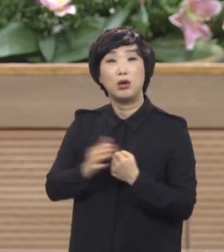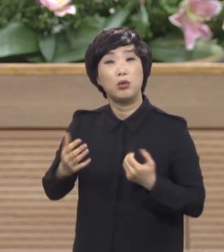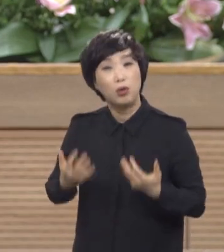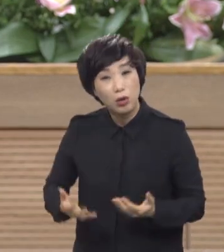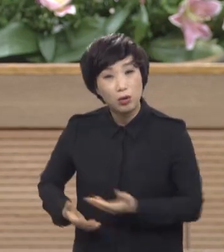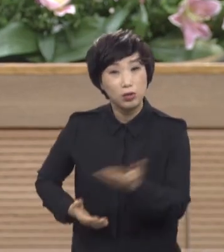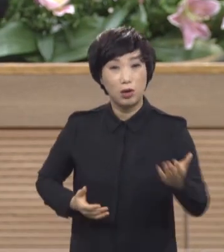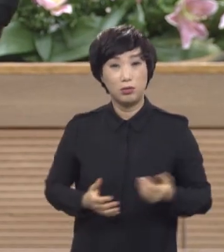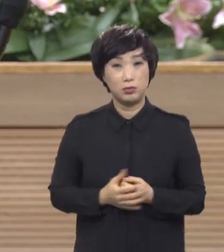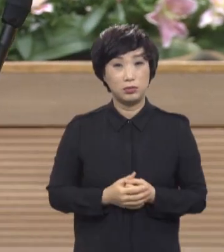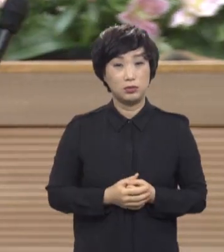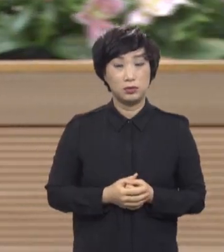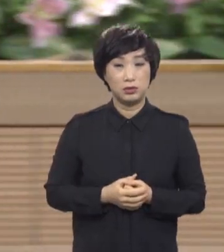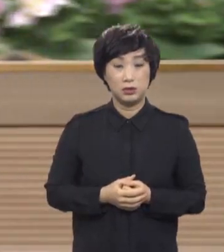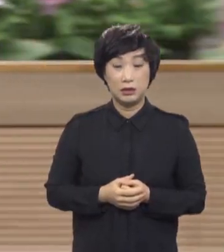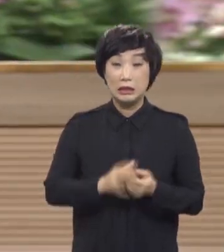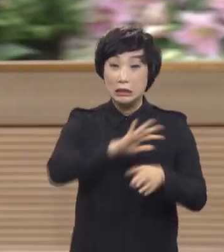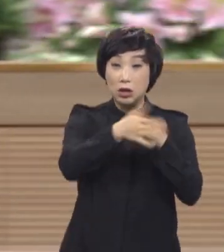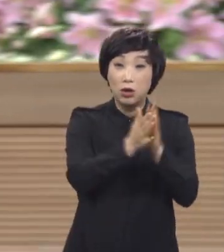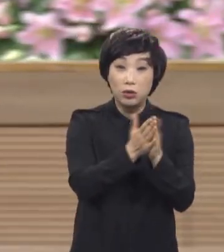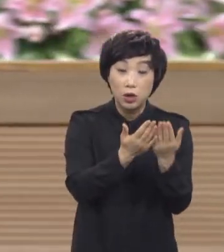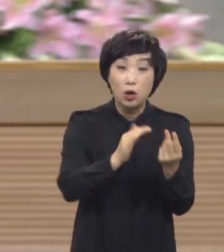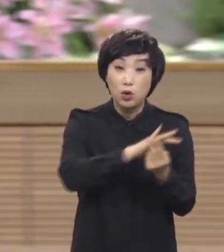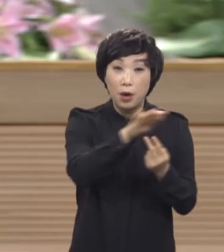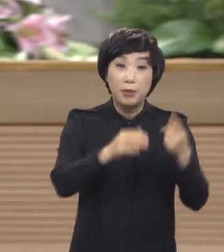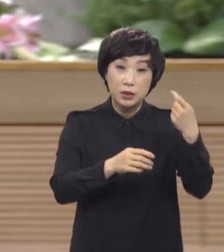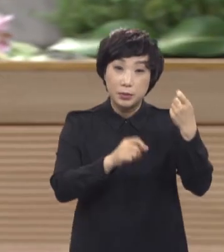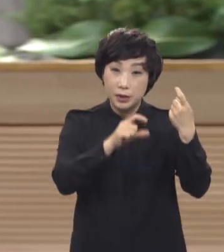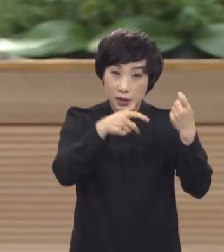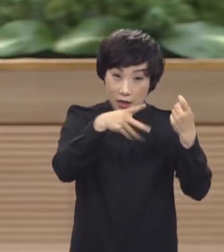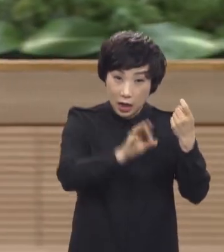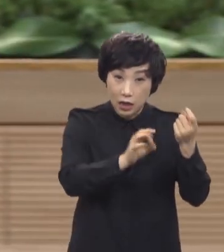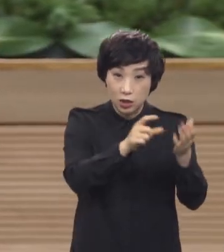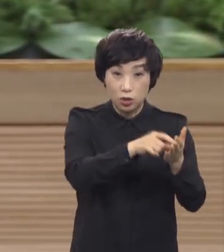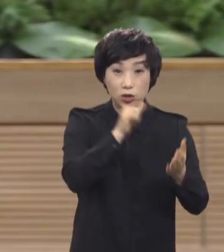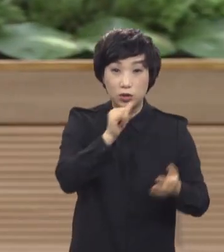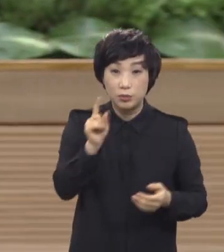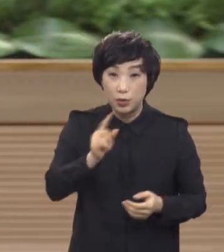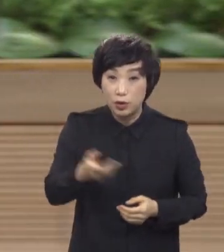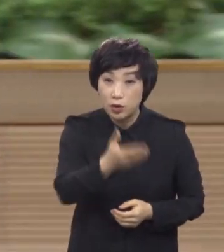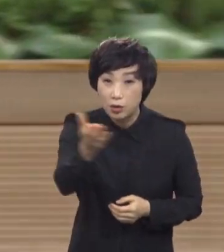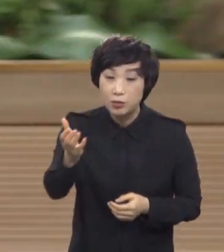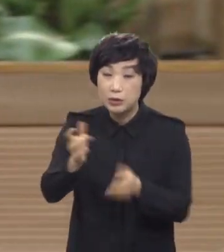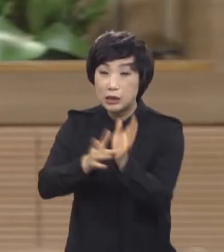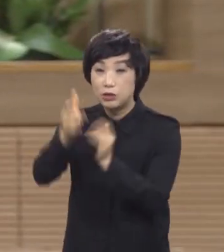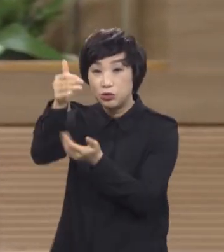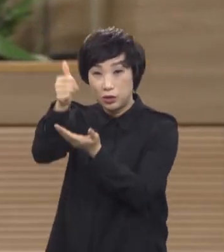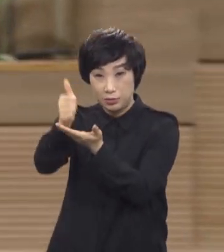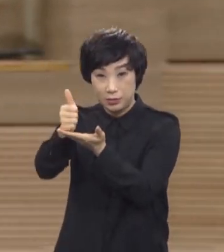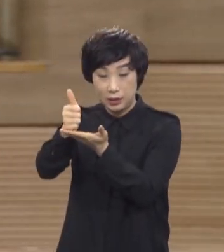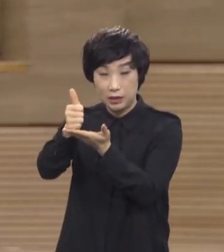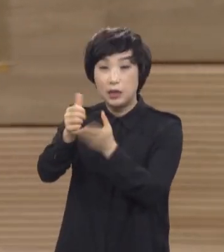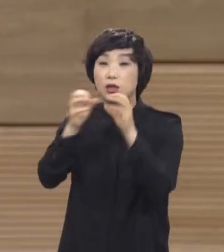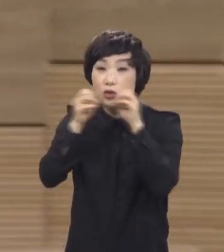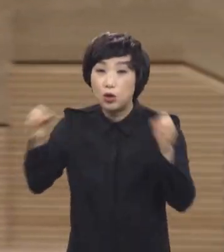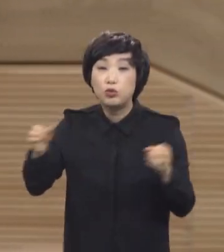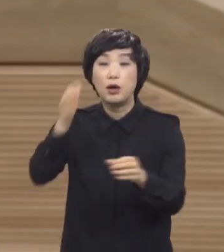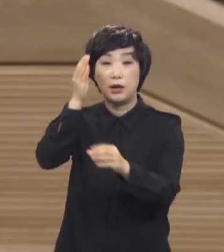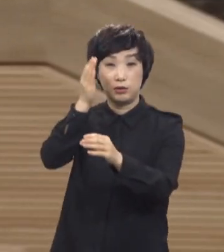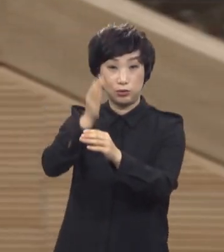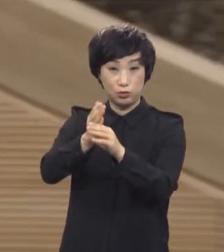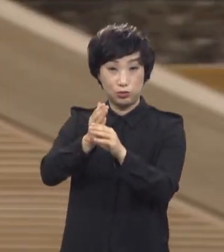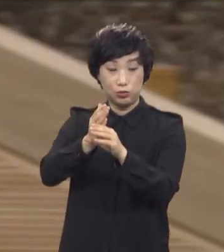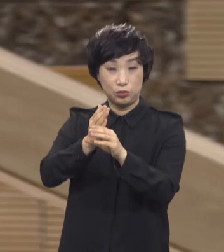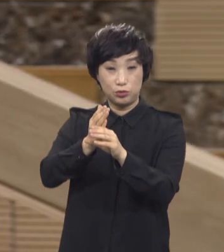요한복음 11장에 예수께서 전도하고 계실